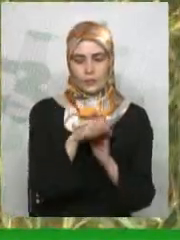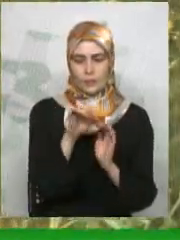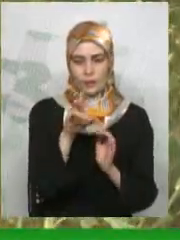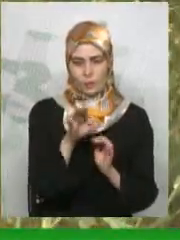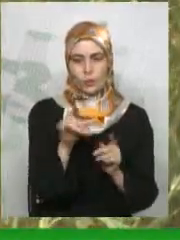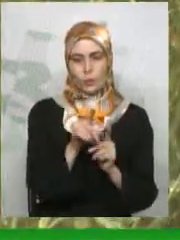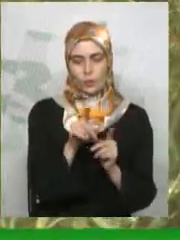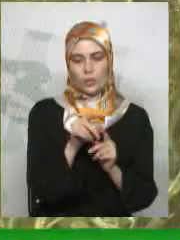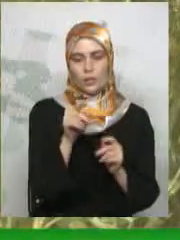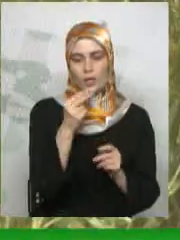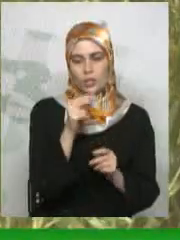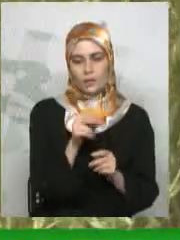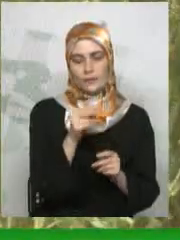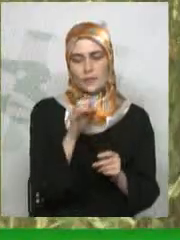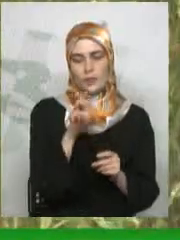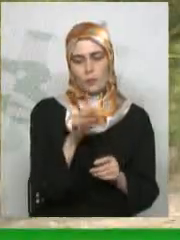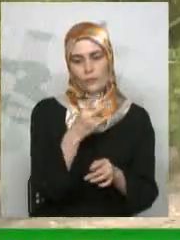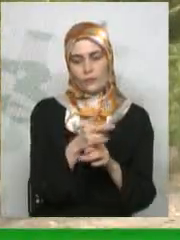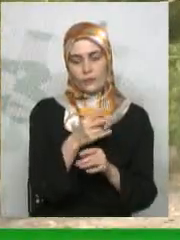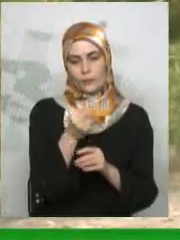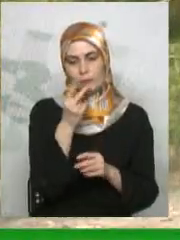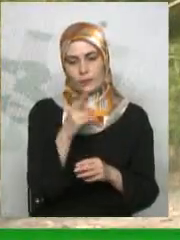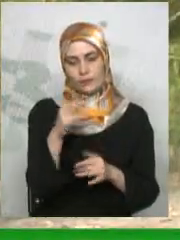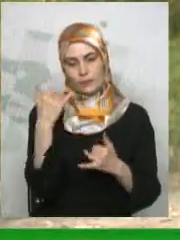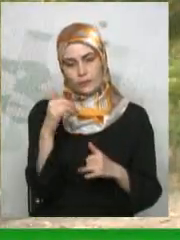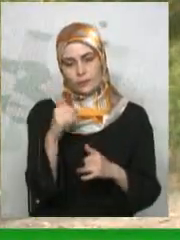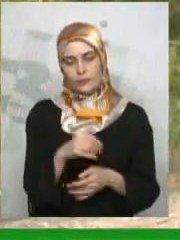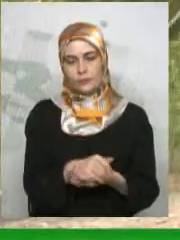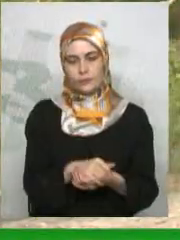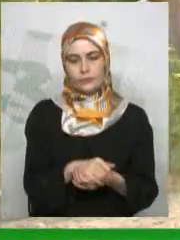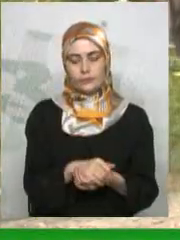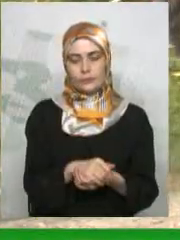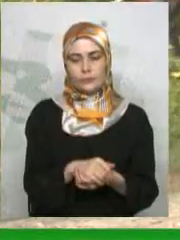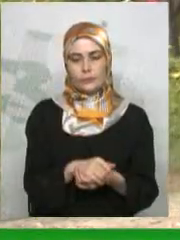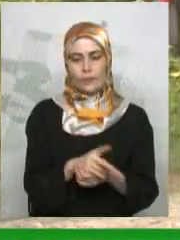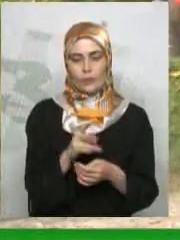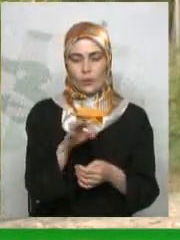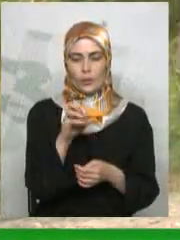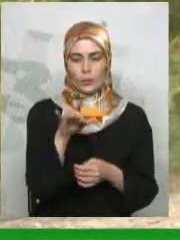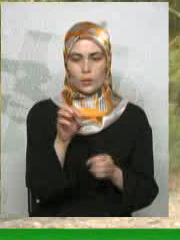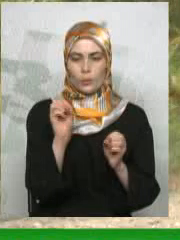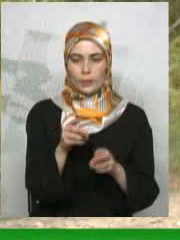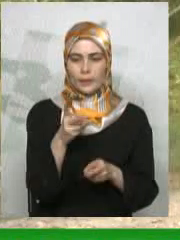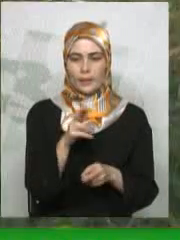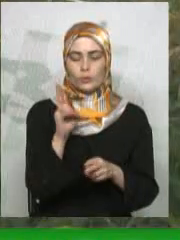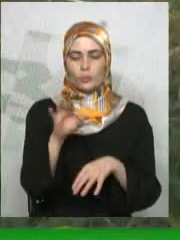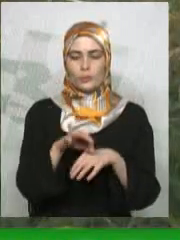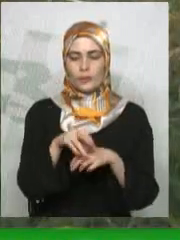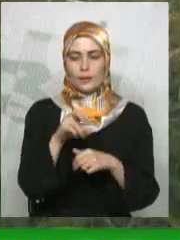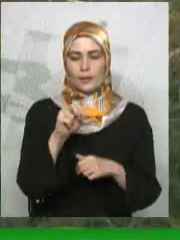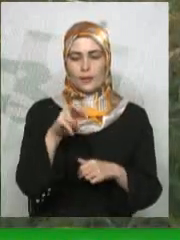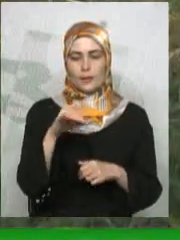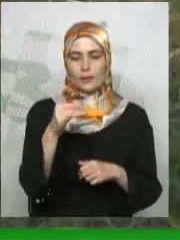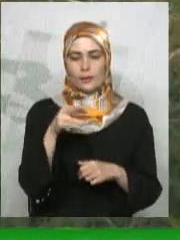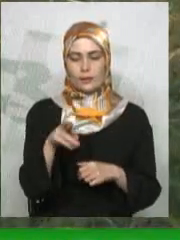и, соответственно, эта пища вредна для дойного скота. Но наибольшую опасность амброзия представляет для аллергиков. Пыльца